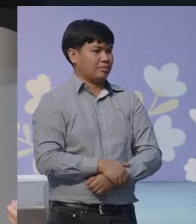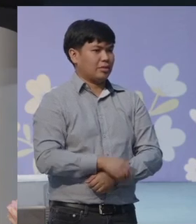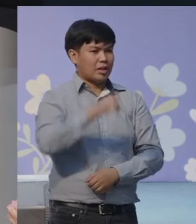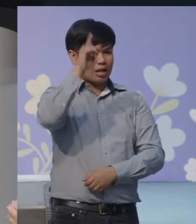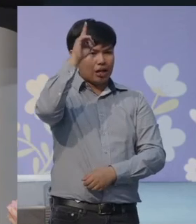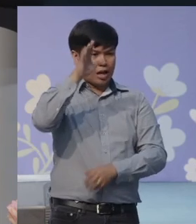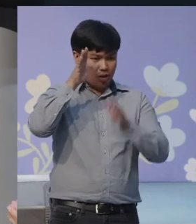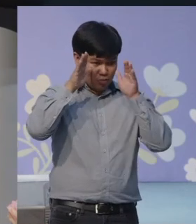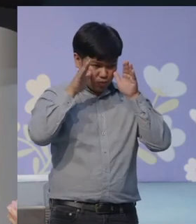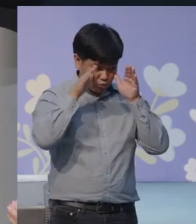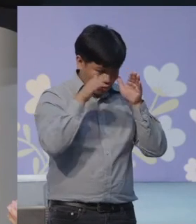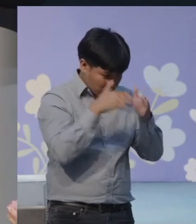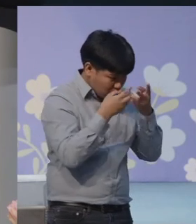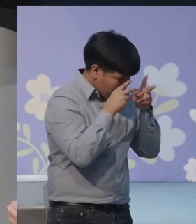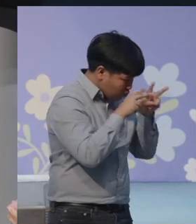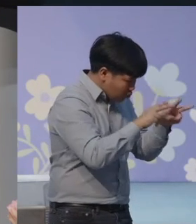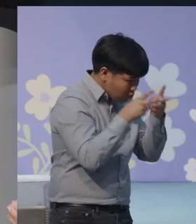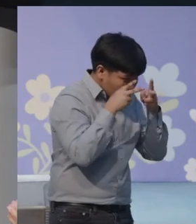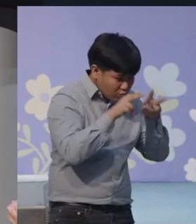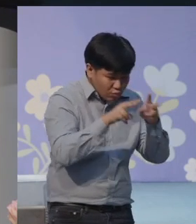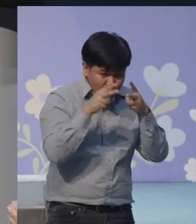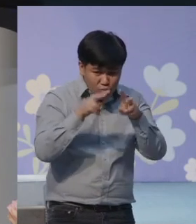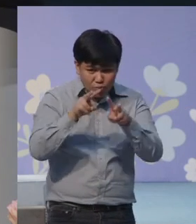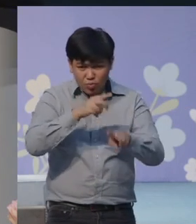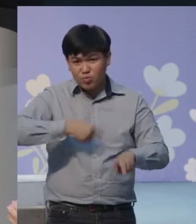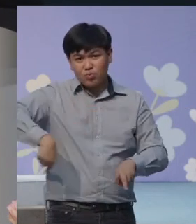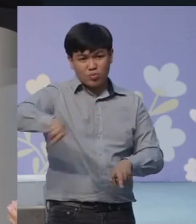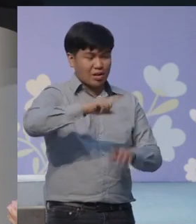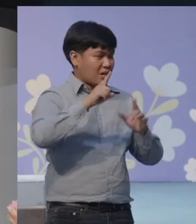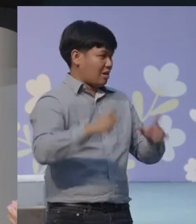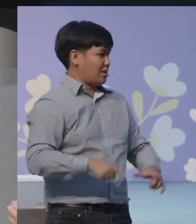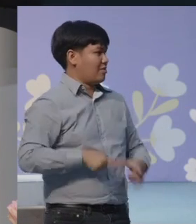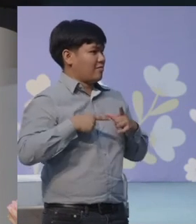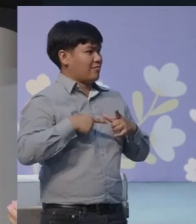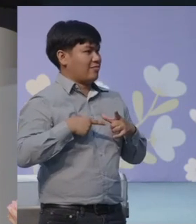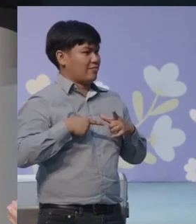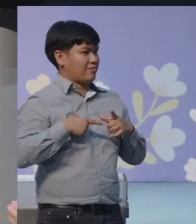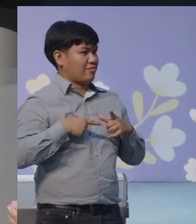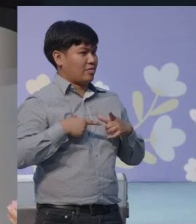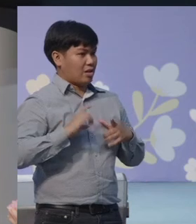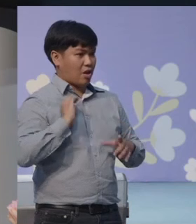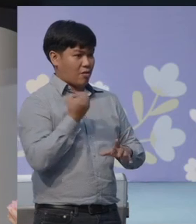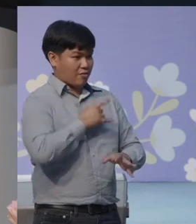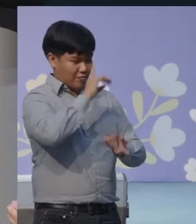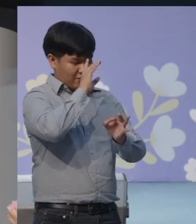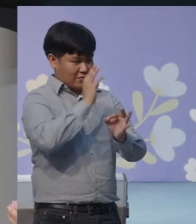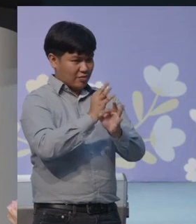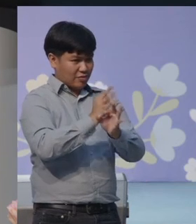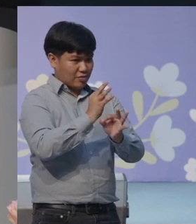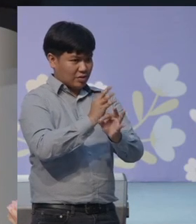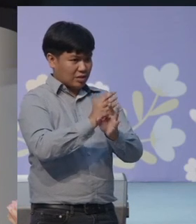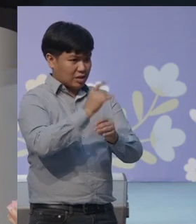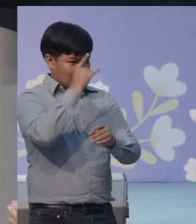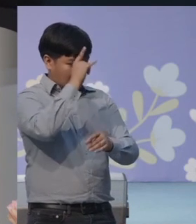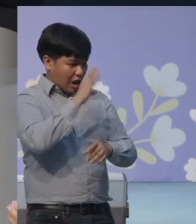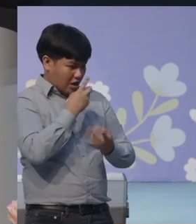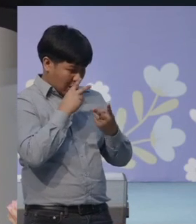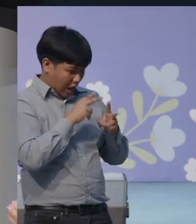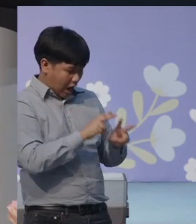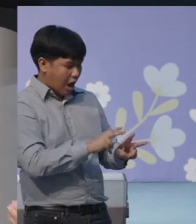Pinapahalagahan ng Panginoon ang ating tapat na pananampalataya at